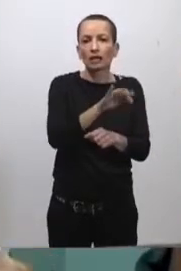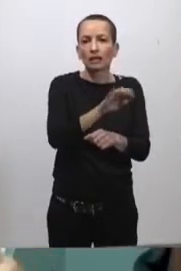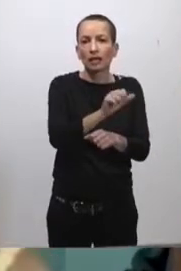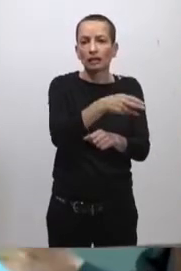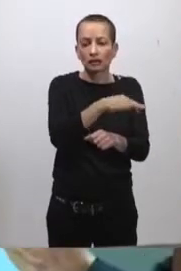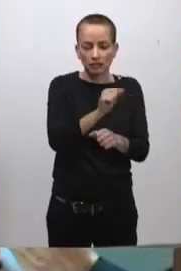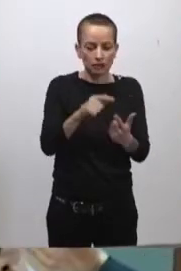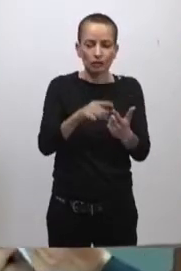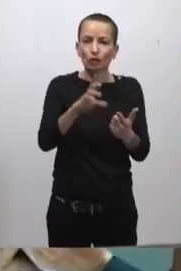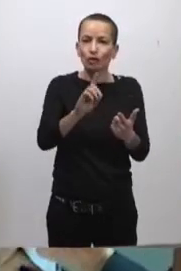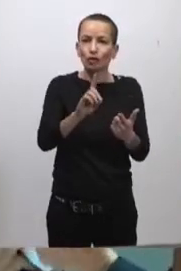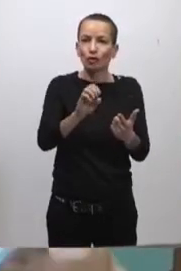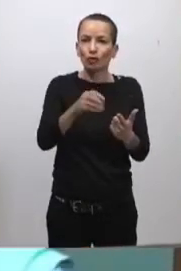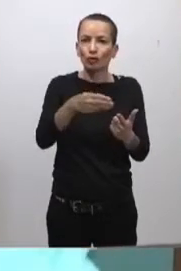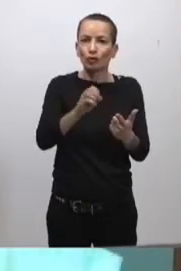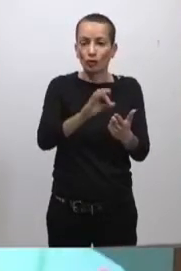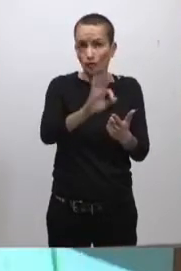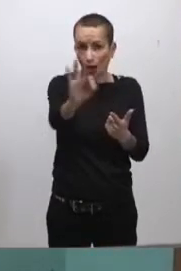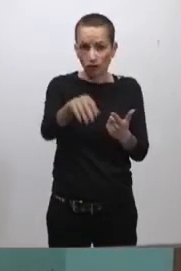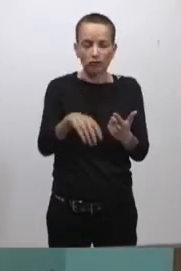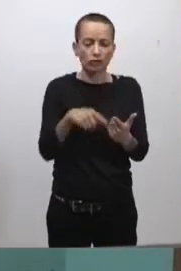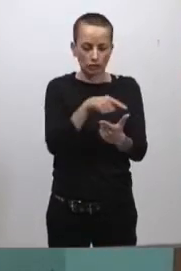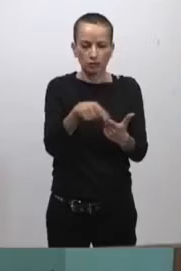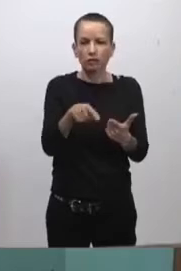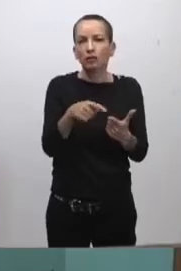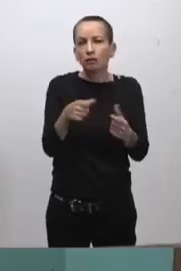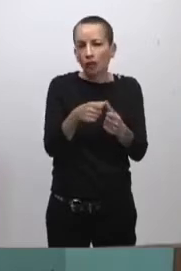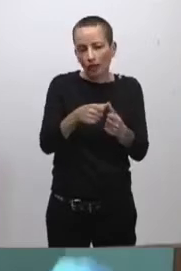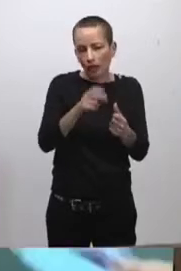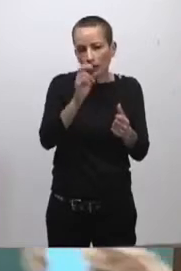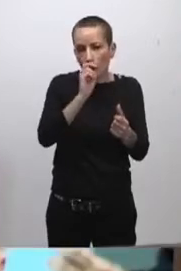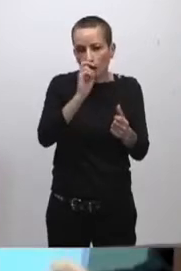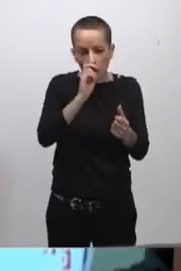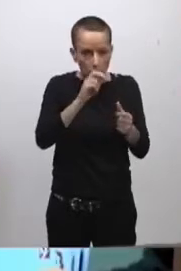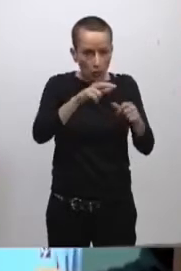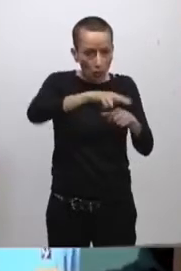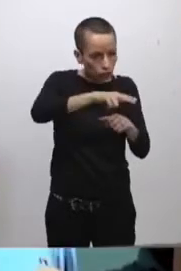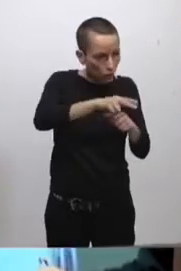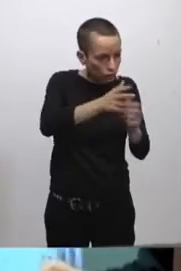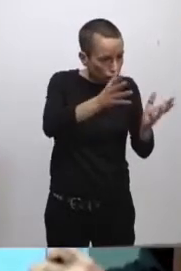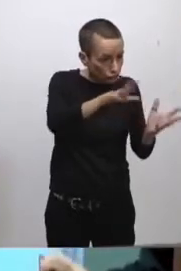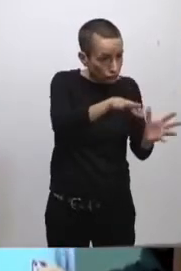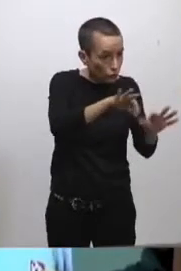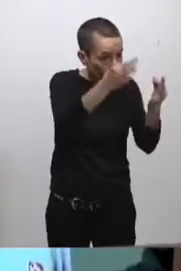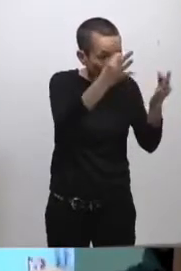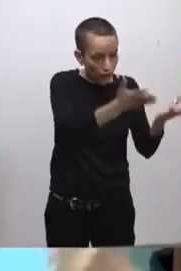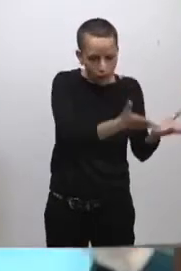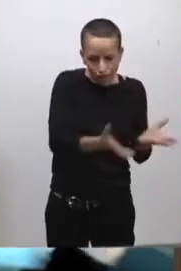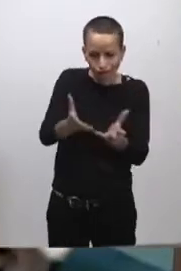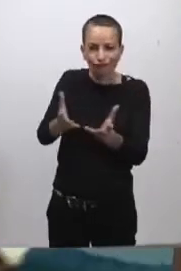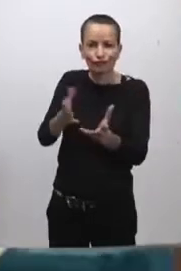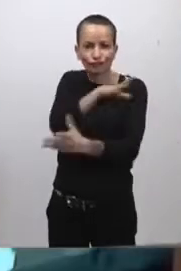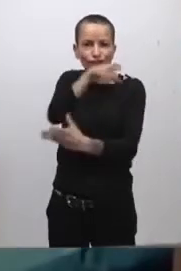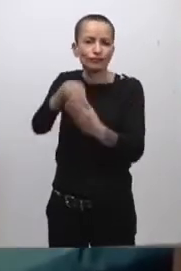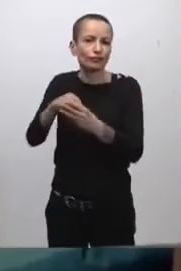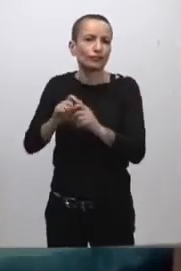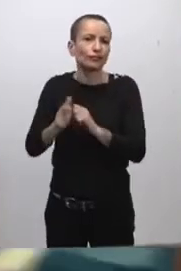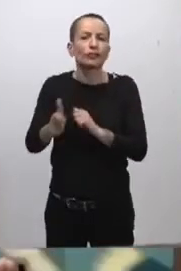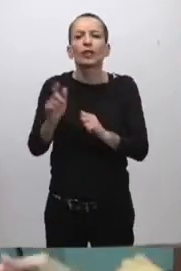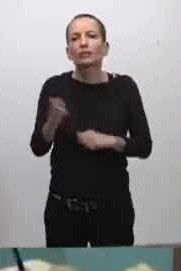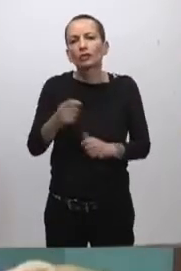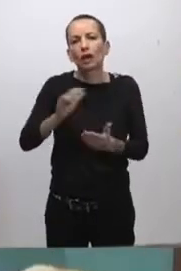du coup mettent à disposition, enfin trouvent des logements pour répondre à ce dispositif. Et bien sûr, c'est